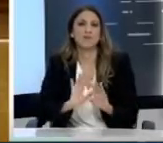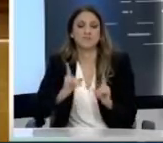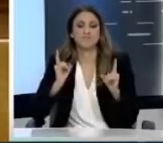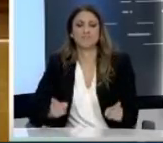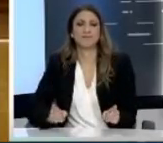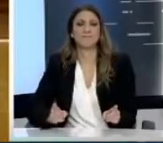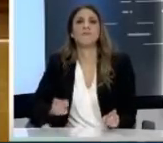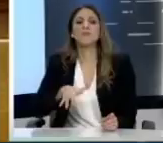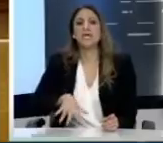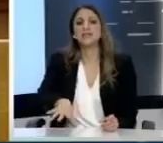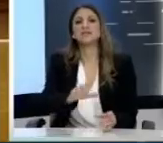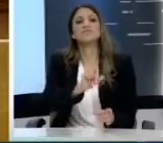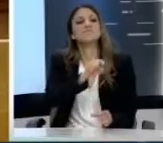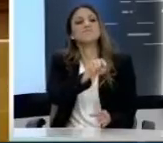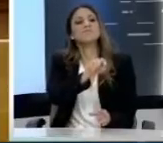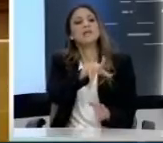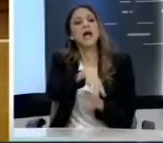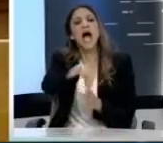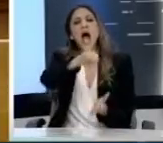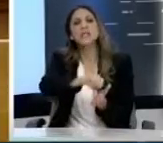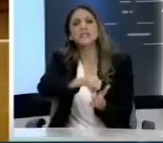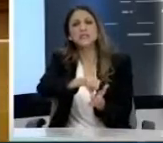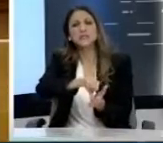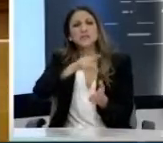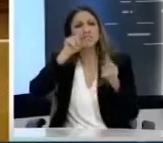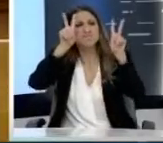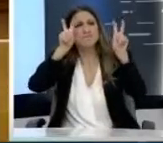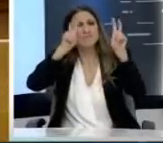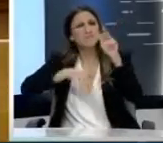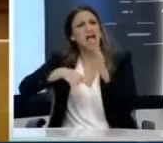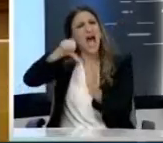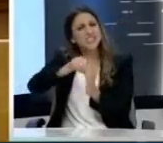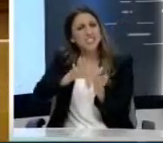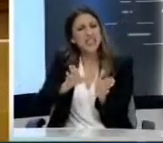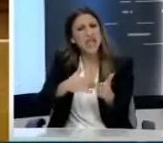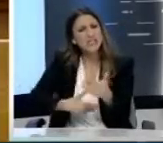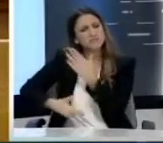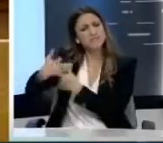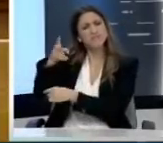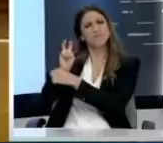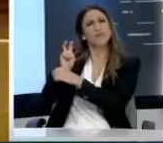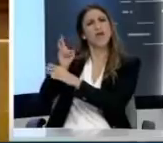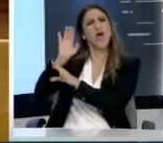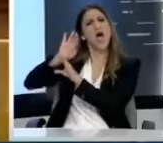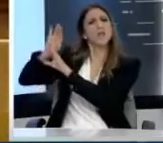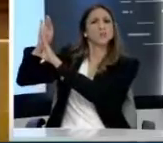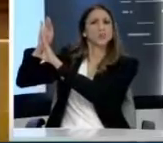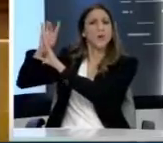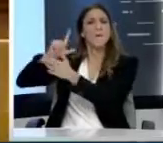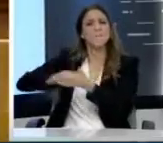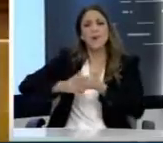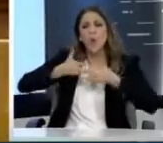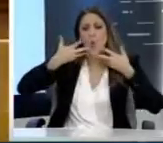βάλει την αστική τάξη στο χρονοτούπαλο της ιστορίας. Μακάρι να ήταν τόσο εύκολα τα πράγματα.